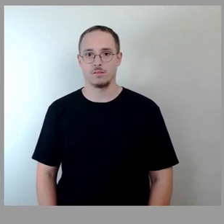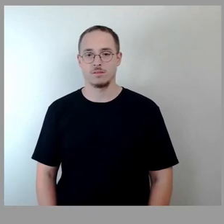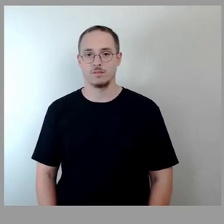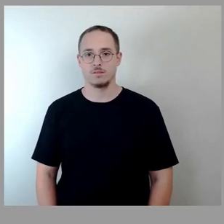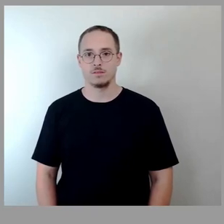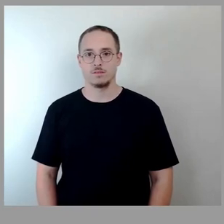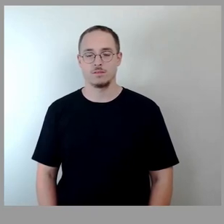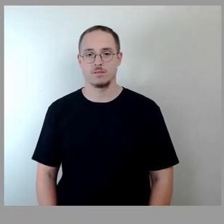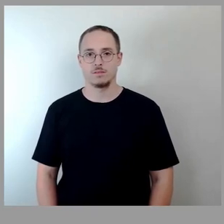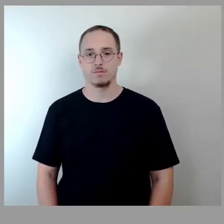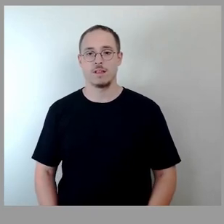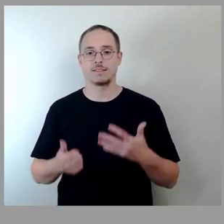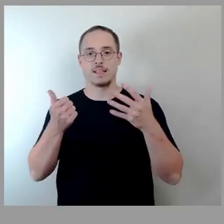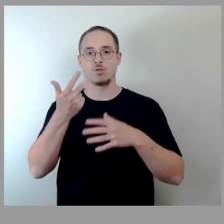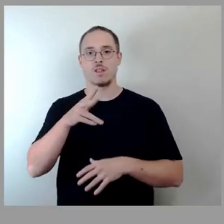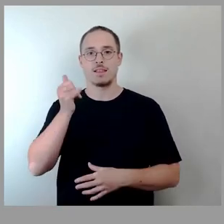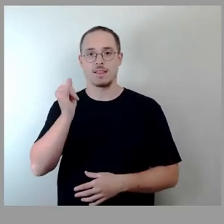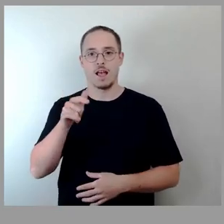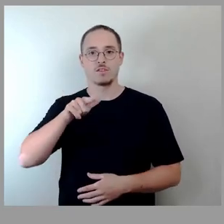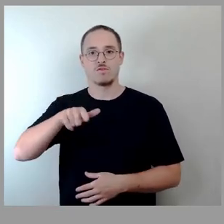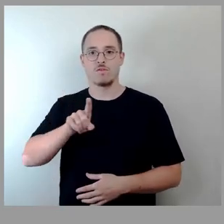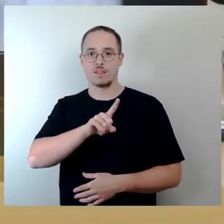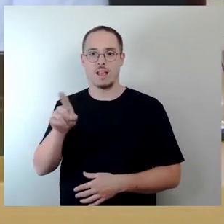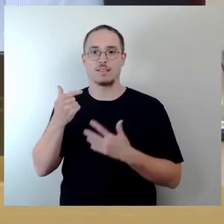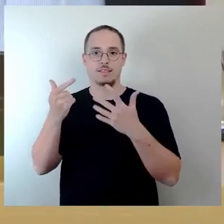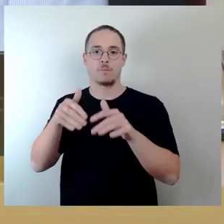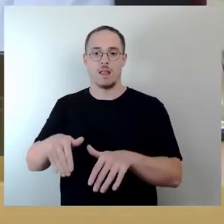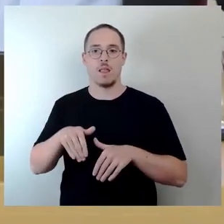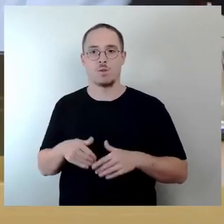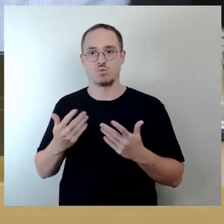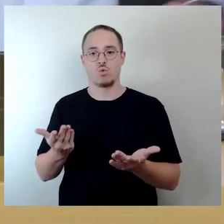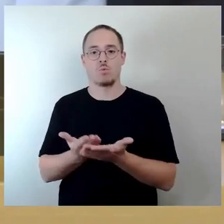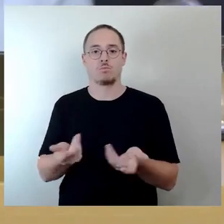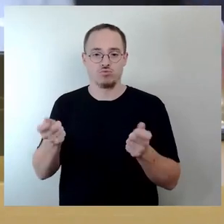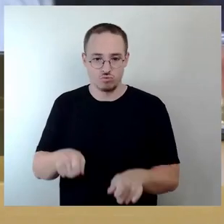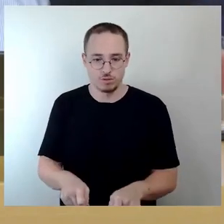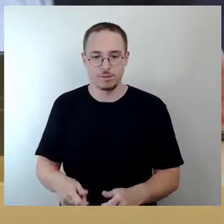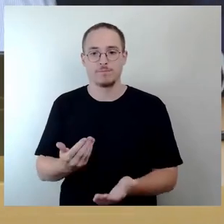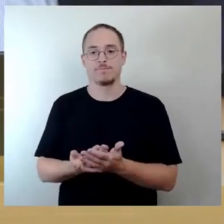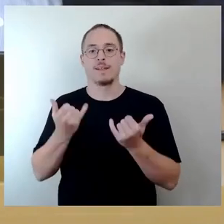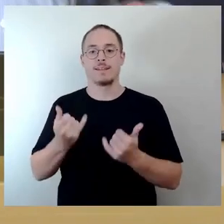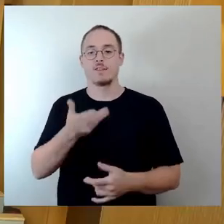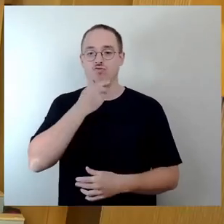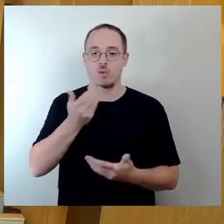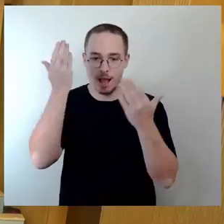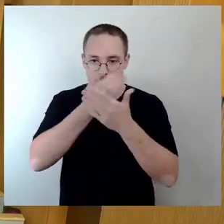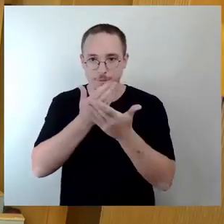Mit 36 Ja, 12 Nein, 7 Enthaltungen so beschlossen. Und ich wünsche allen einen schönen Abend.